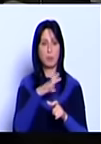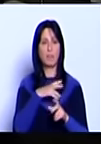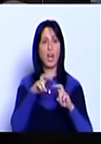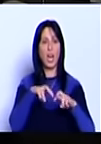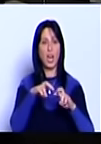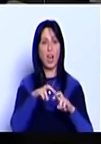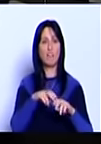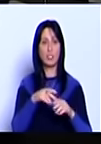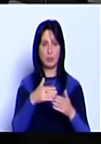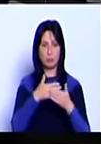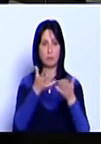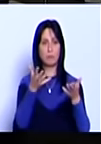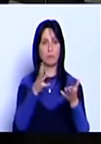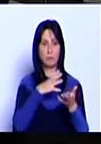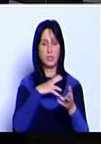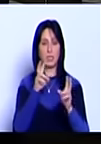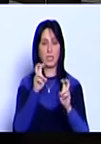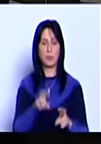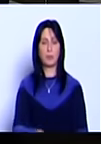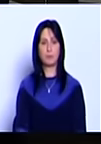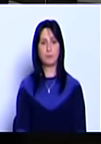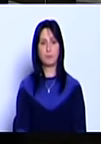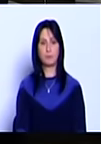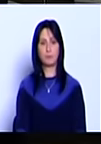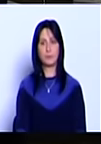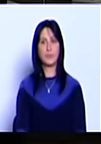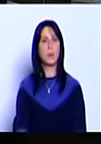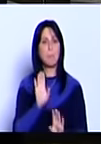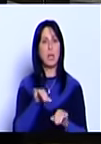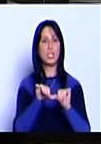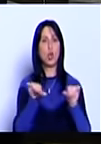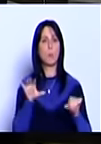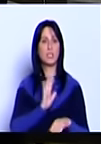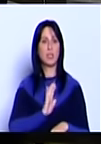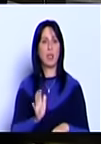და საჯაროდ გამოვიტანოთ ეს თემები. კომისია მაინც არ შედგა. ხო, რატო?